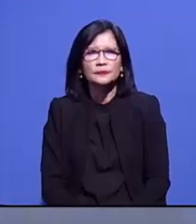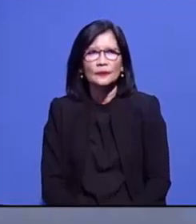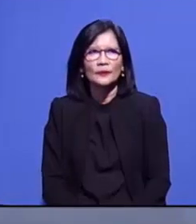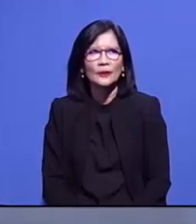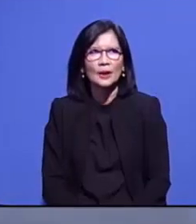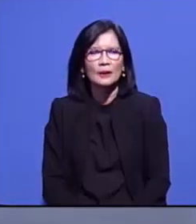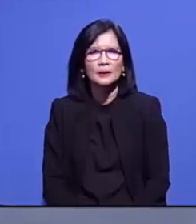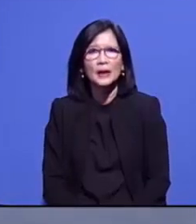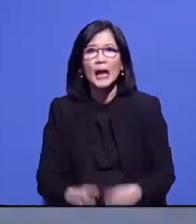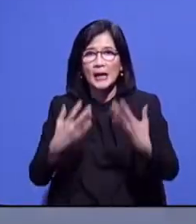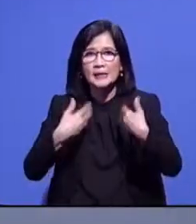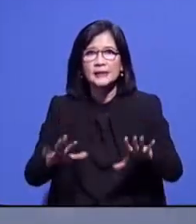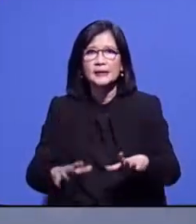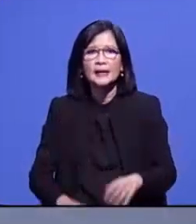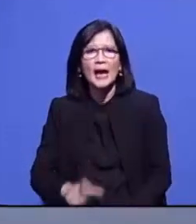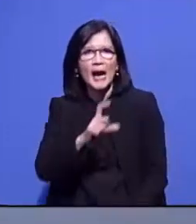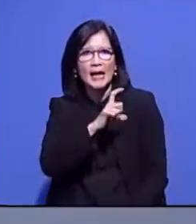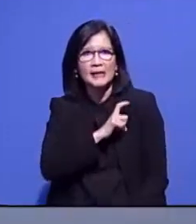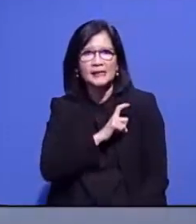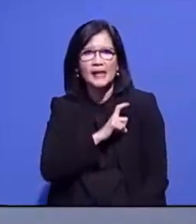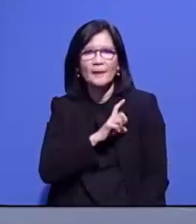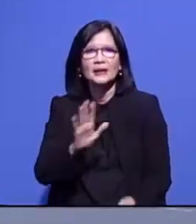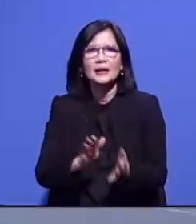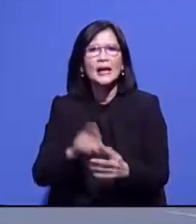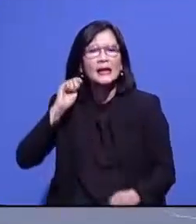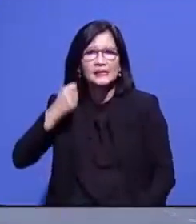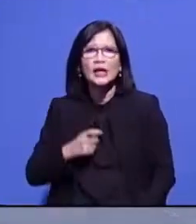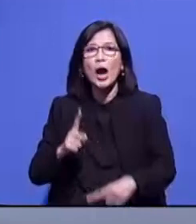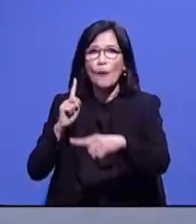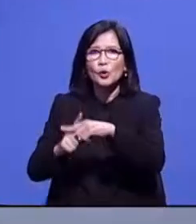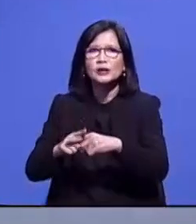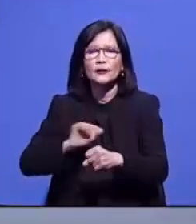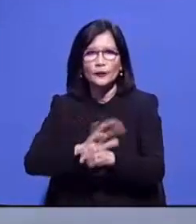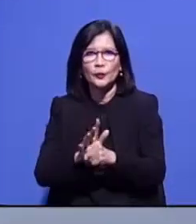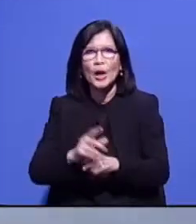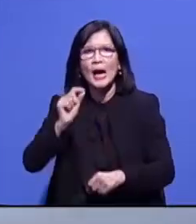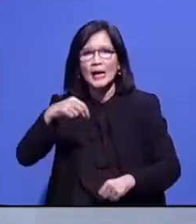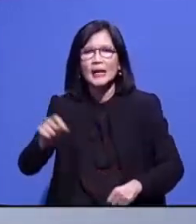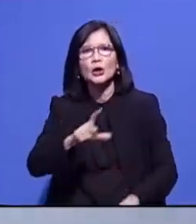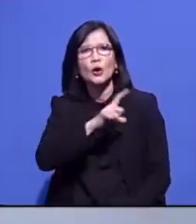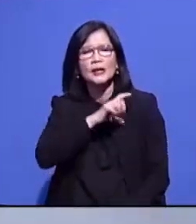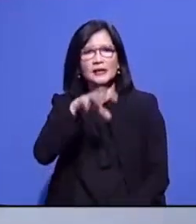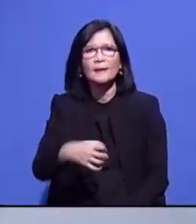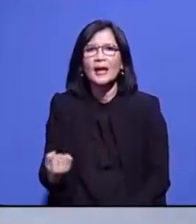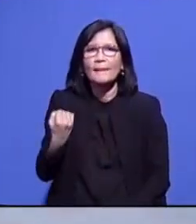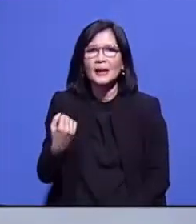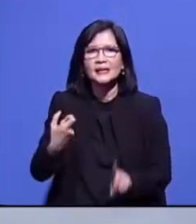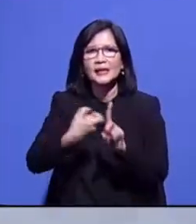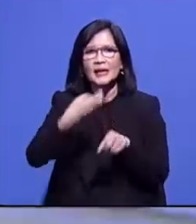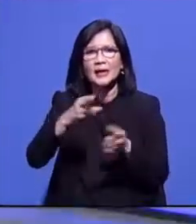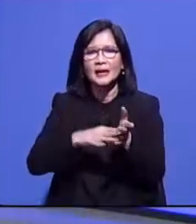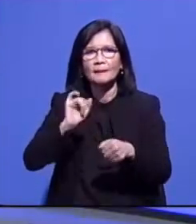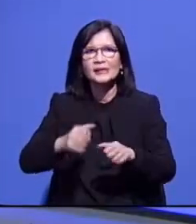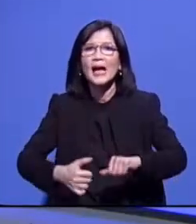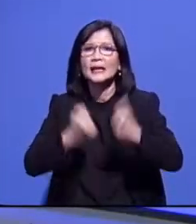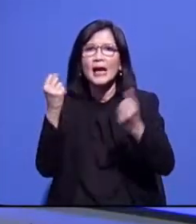Hai pasca sang Camat dan istri dinyatakan positif coffee 19 Kantor Camat Pasar Kemis Tangerang Banten ditutup